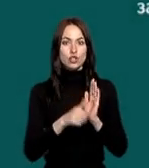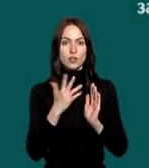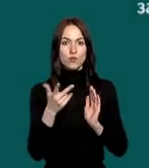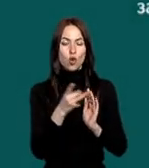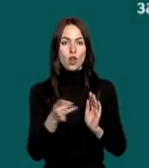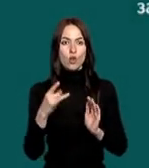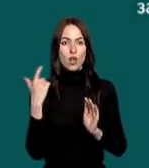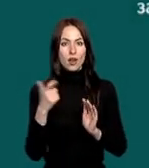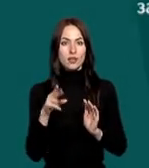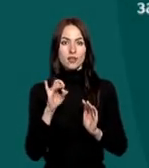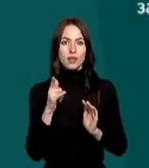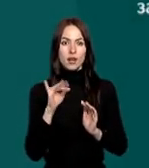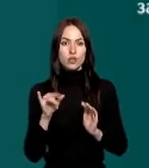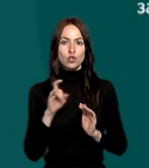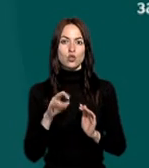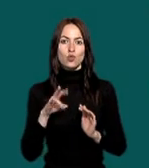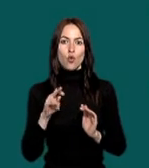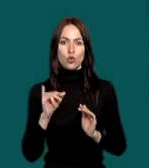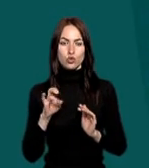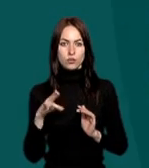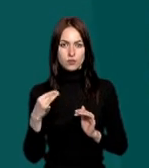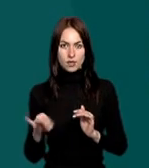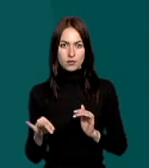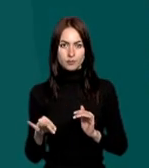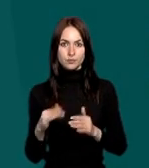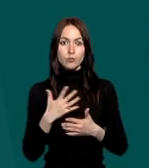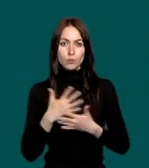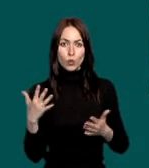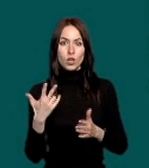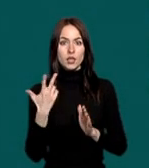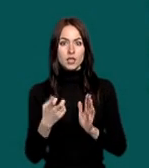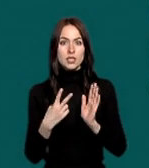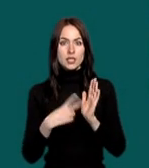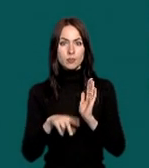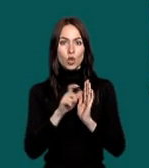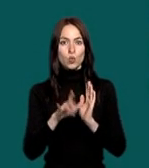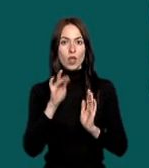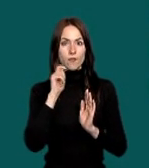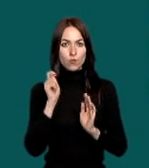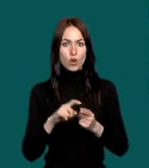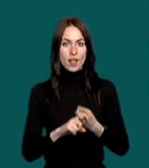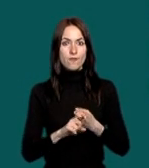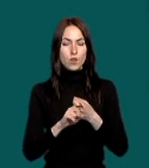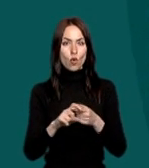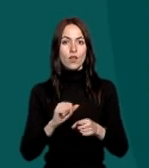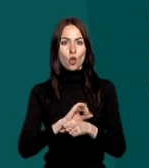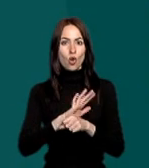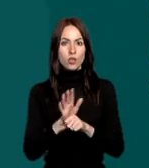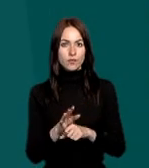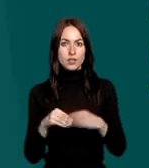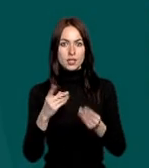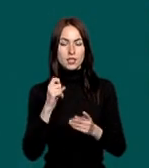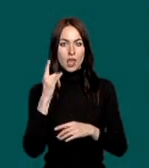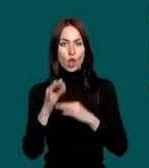Харківському, Дергачівському та Золочівському. Понад 370 людей в Україні інфіковані коронавірусом. Дані за